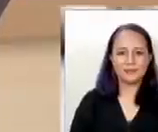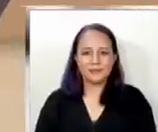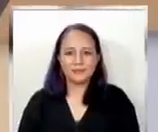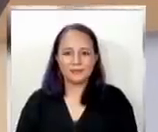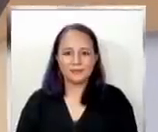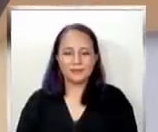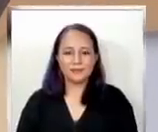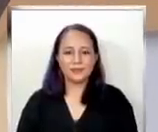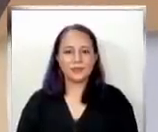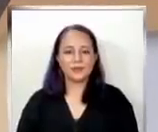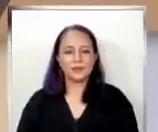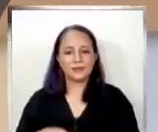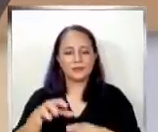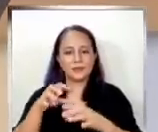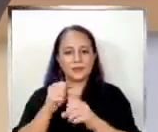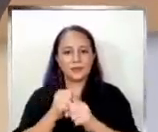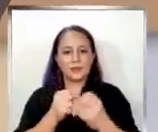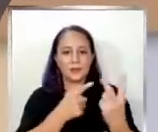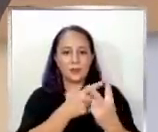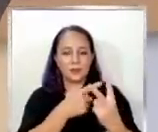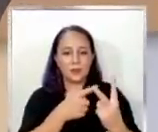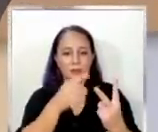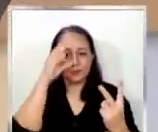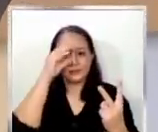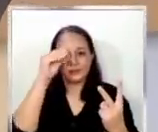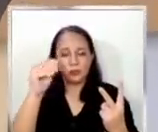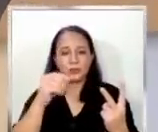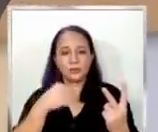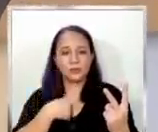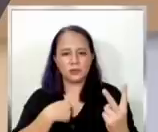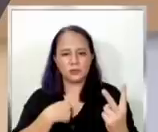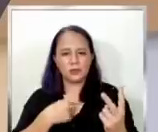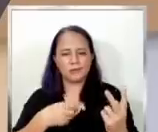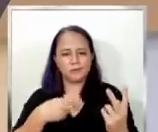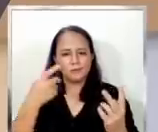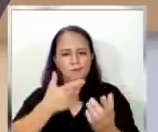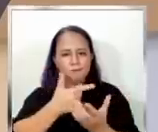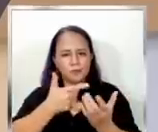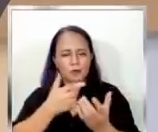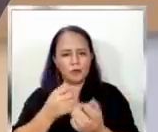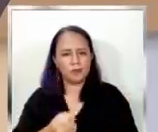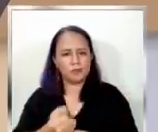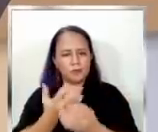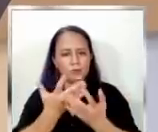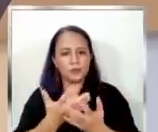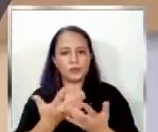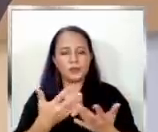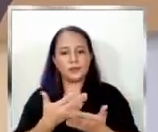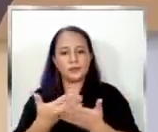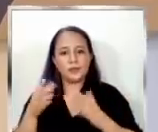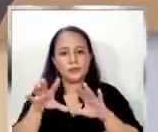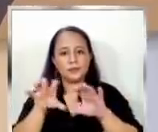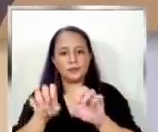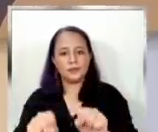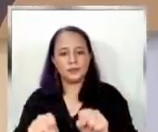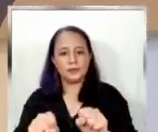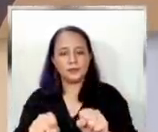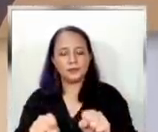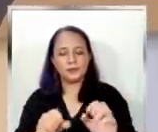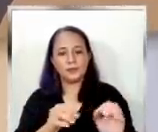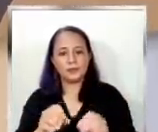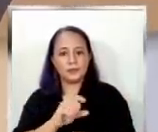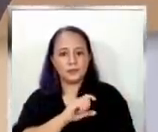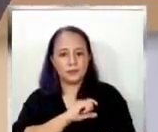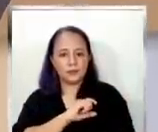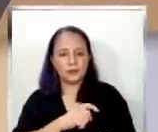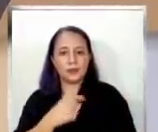Nakumpiska mula sa dalawang lalaki ang matataas sa kalibre ng mga armas at pampasabog sa isinagawang buy-bust operation ng pulisya. Ayon sa PNP,